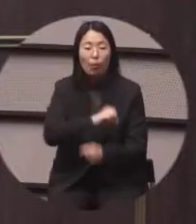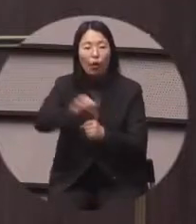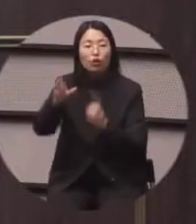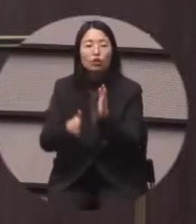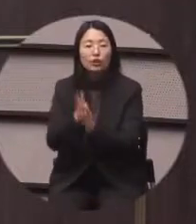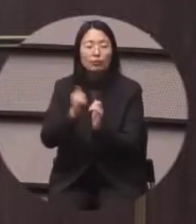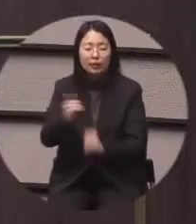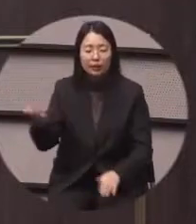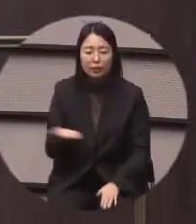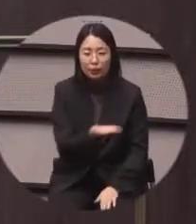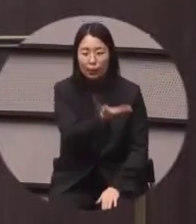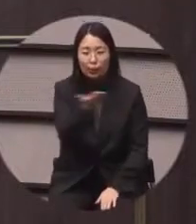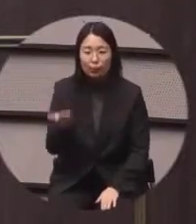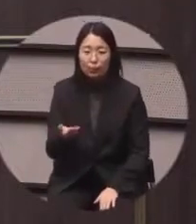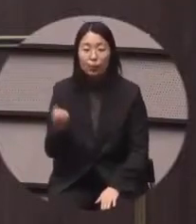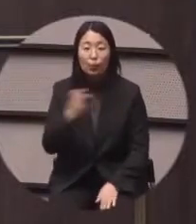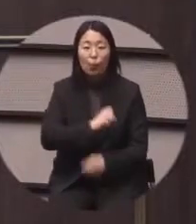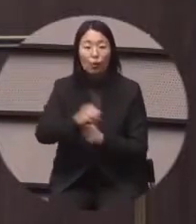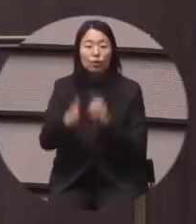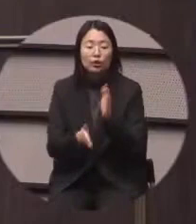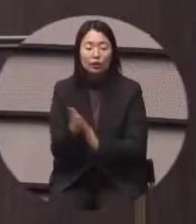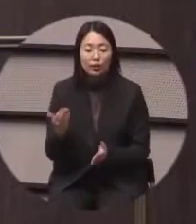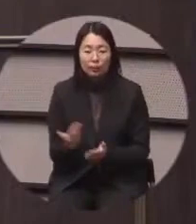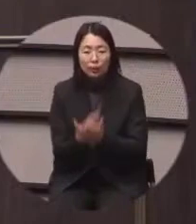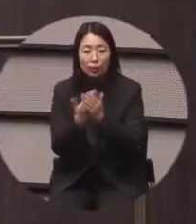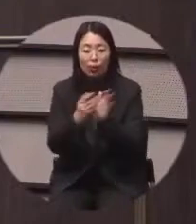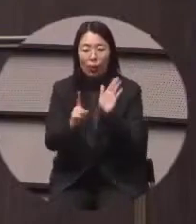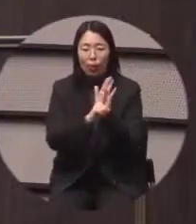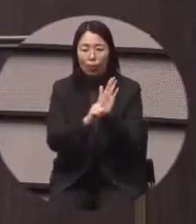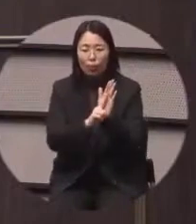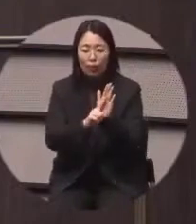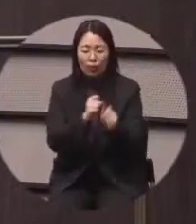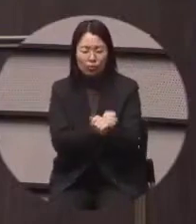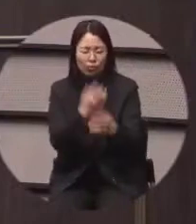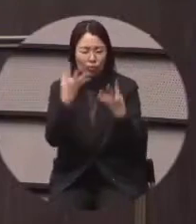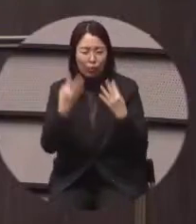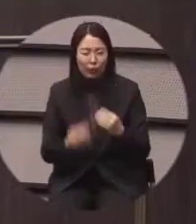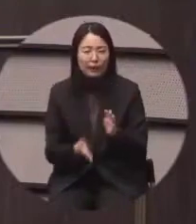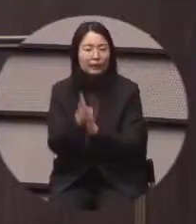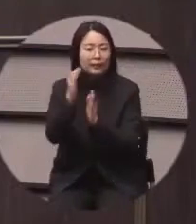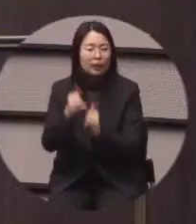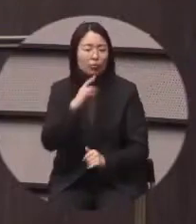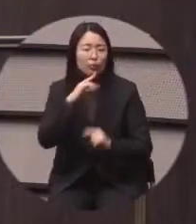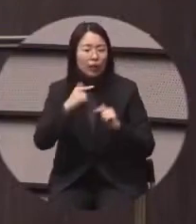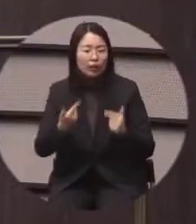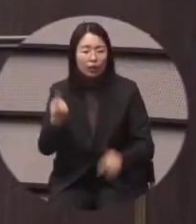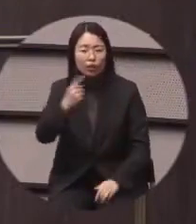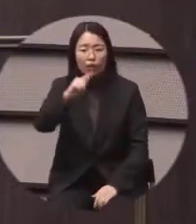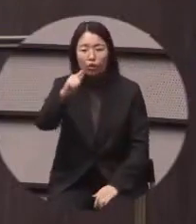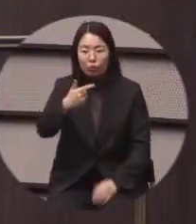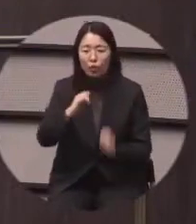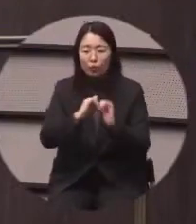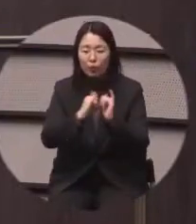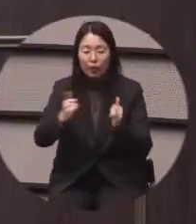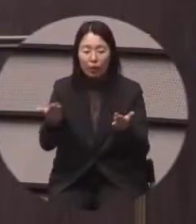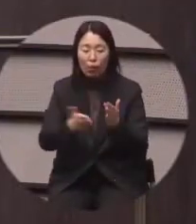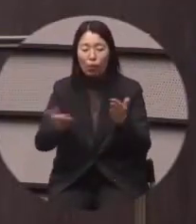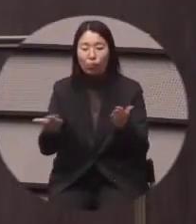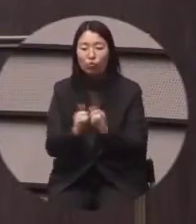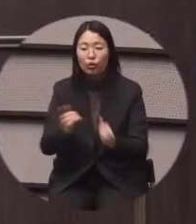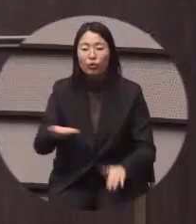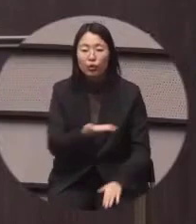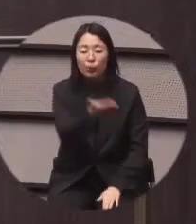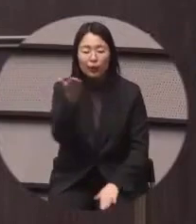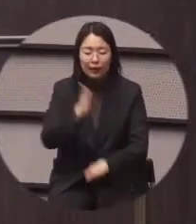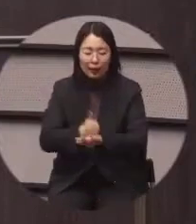광주 시민 여러분, 광주시 발전과 홍보에 수고해 주시는 시장님을 비롯한 1600여 공직자 여러분께